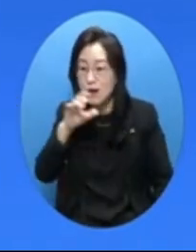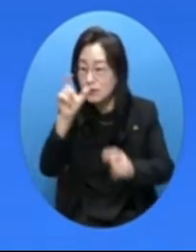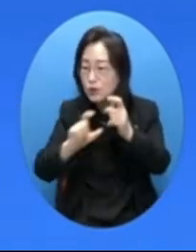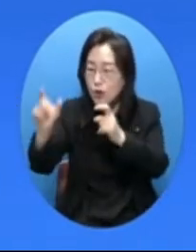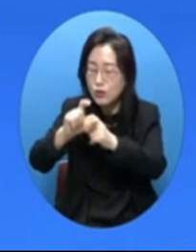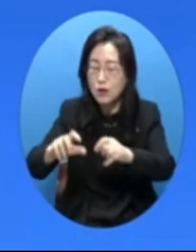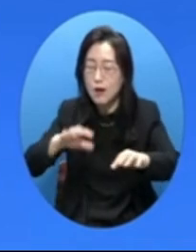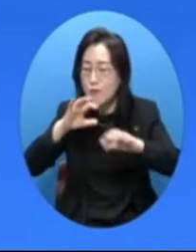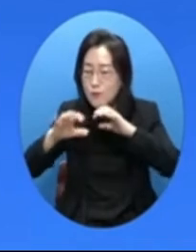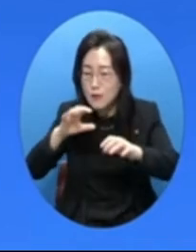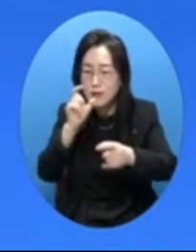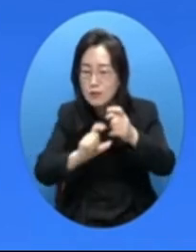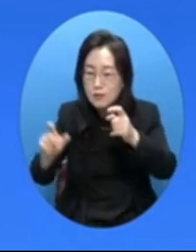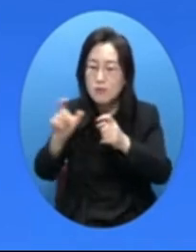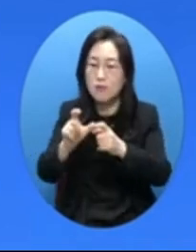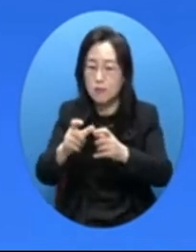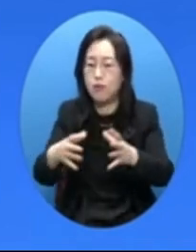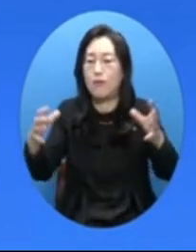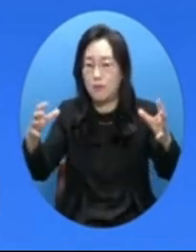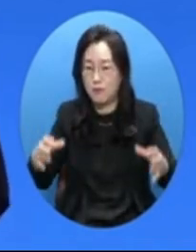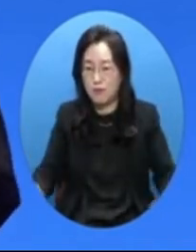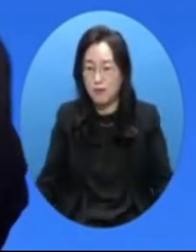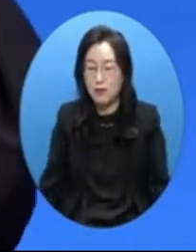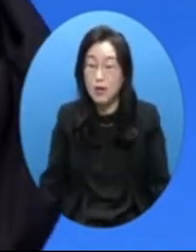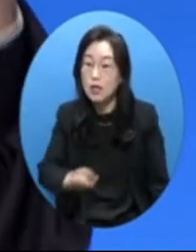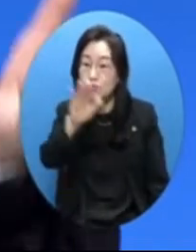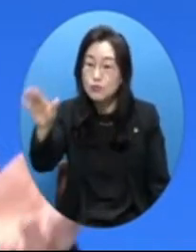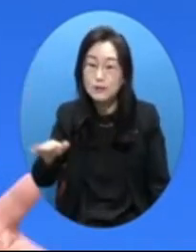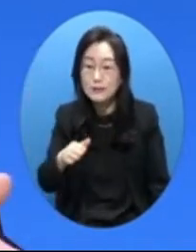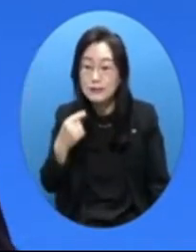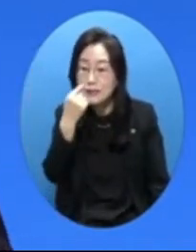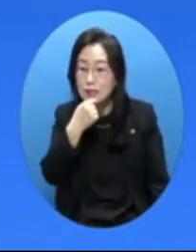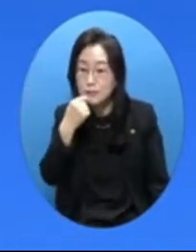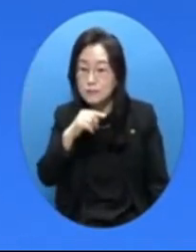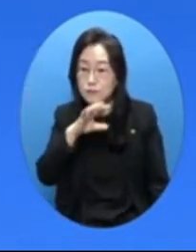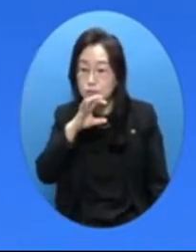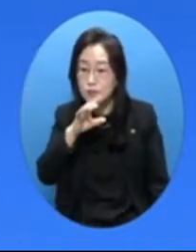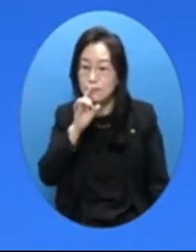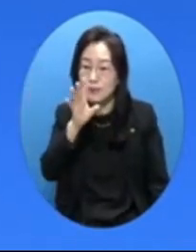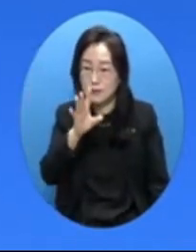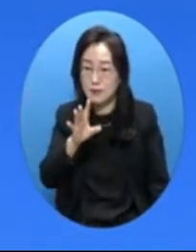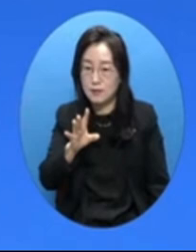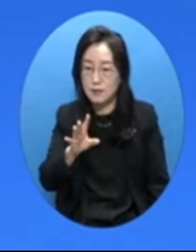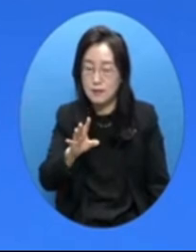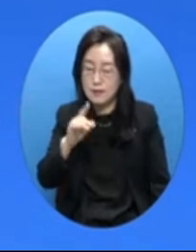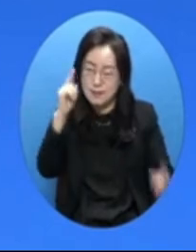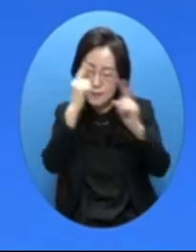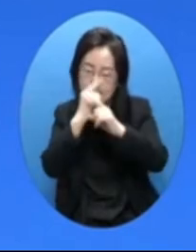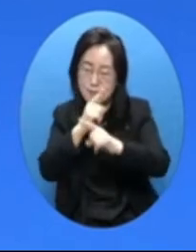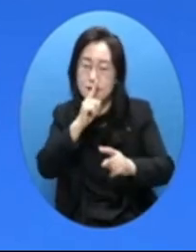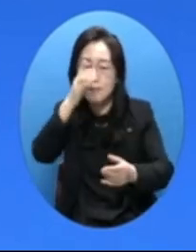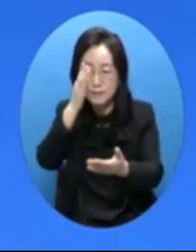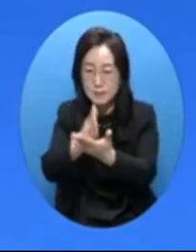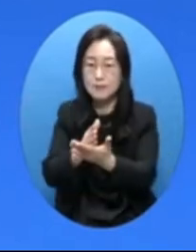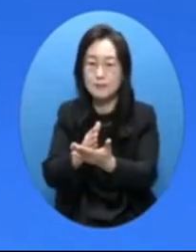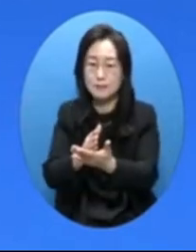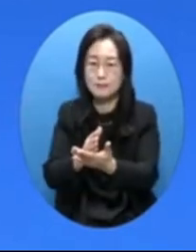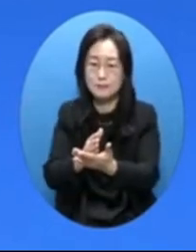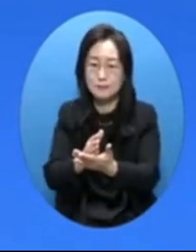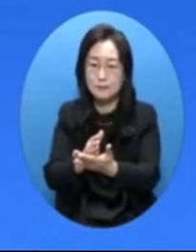원망을 낳고 불평에 불평을 낳는 것입니다 우리 분 절대로 불평을 말하면 안 됩니다 부정적인 얘기를 말하면 안 됩니다